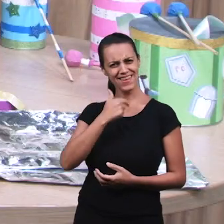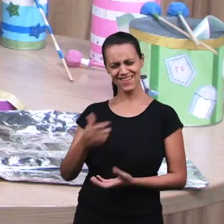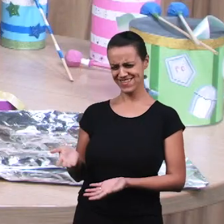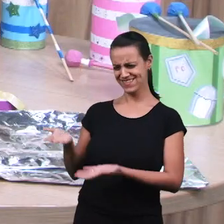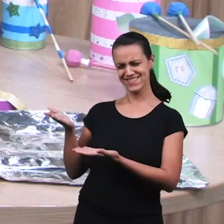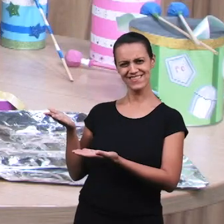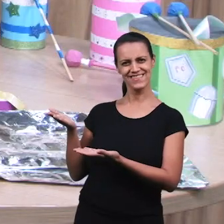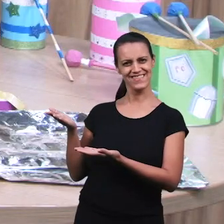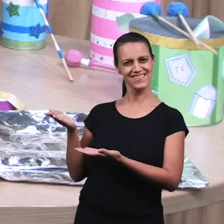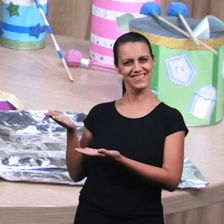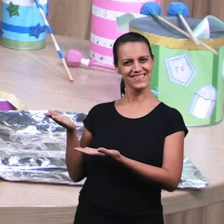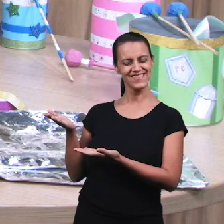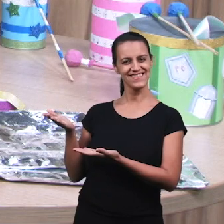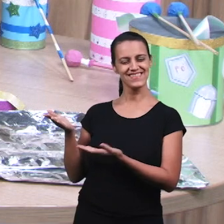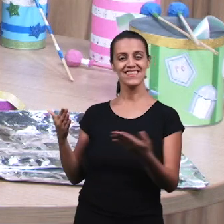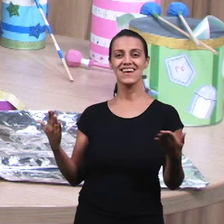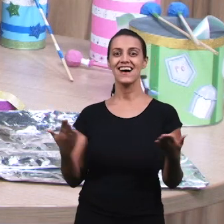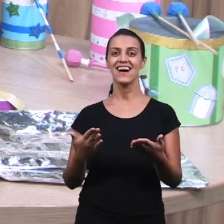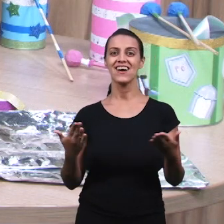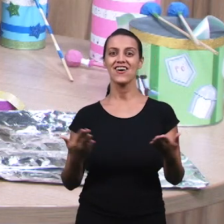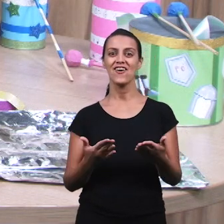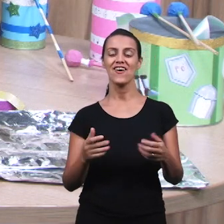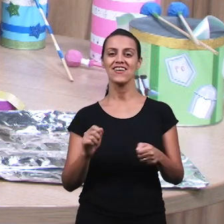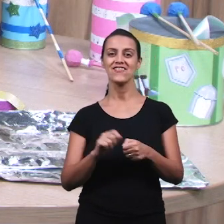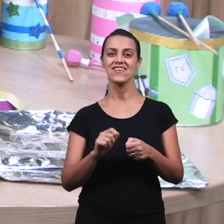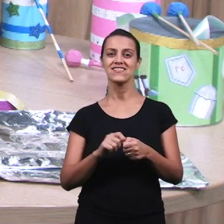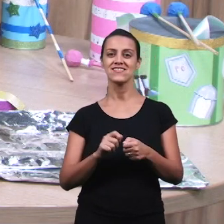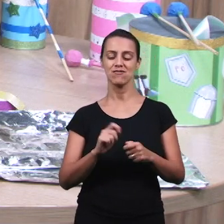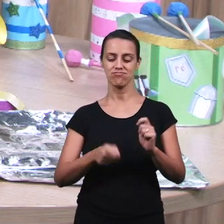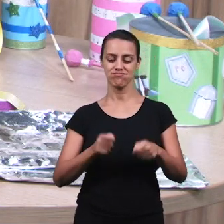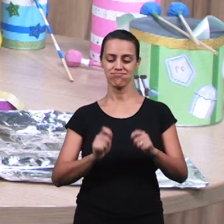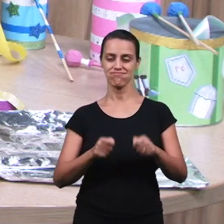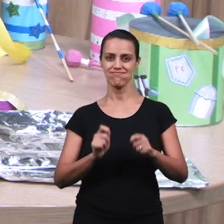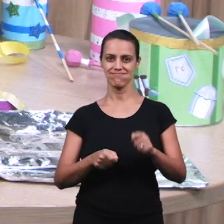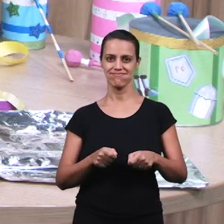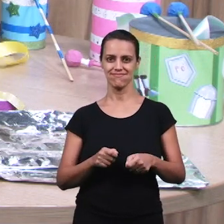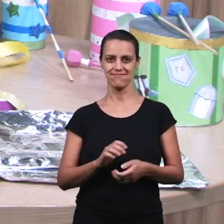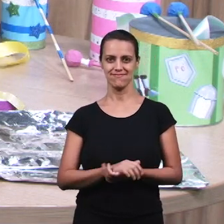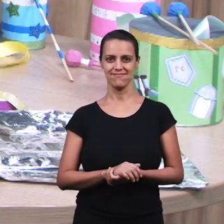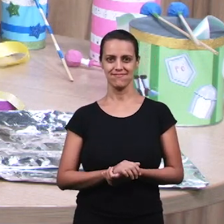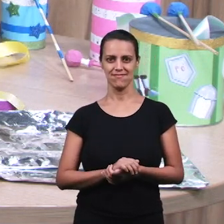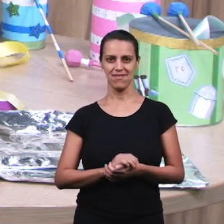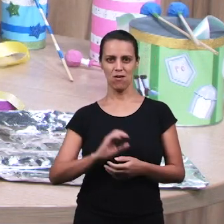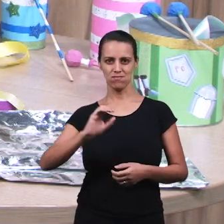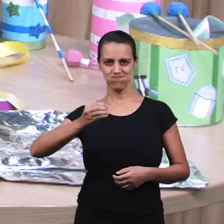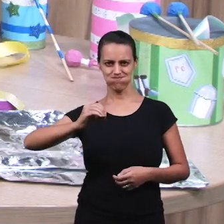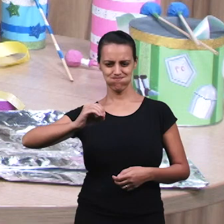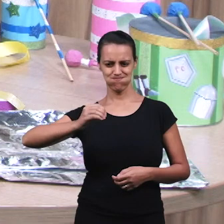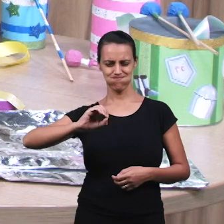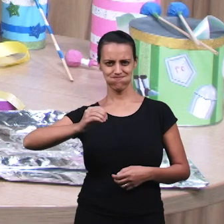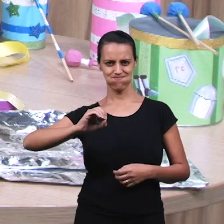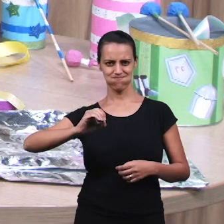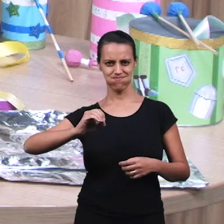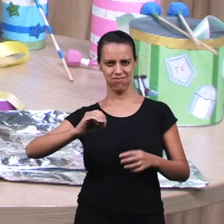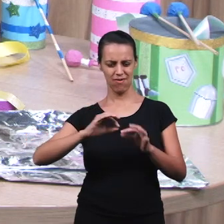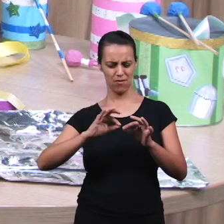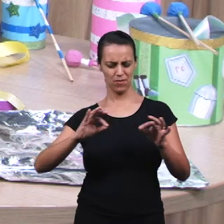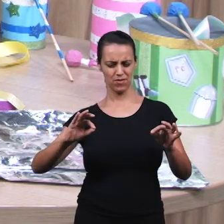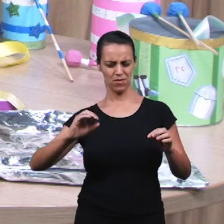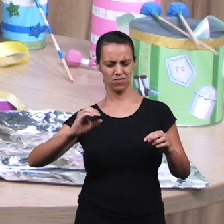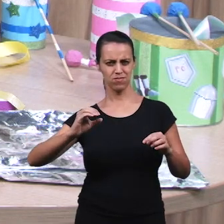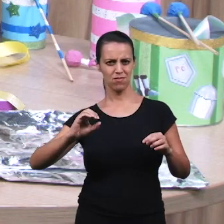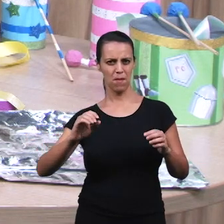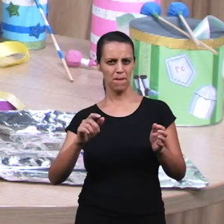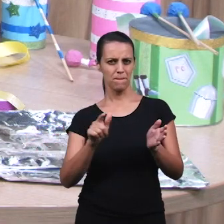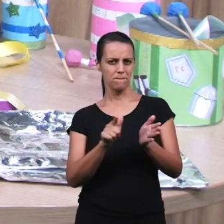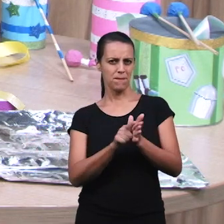Voici comme il est beau. Maintenant, nous allons faire le petit bâton. La petite boule du bâton peut